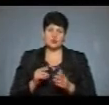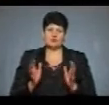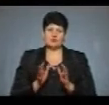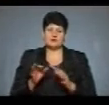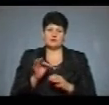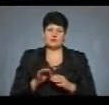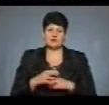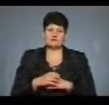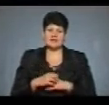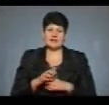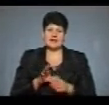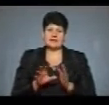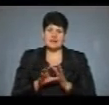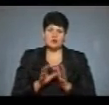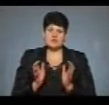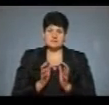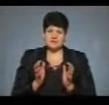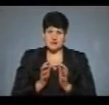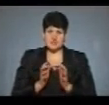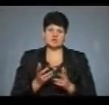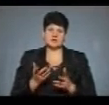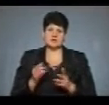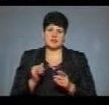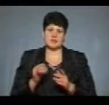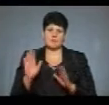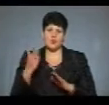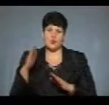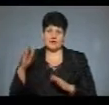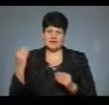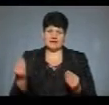тварин, енергозбереження в побуті і прогулянки на свіжому повітрі.